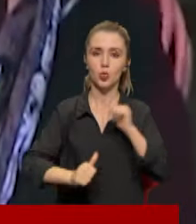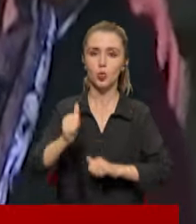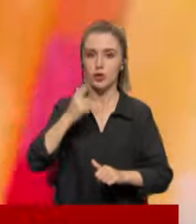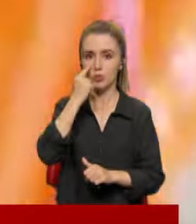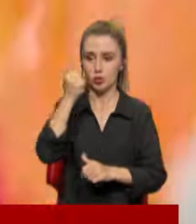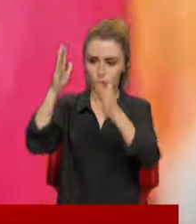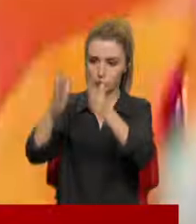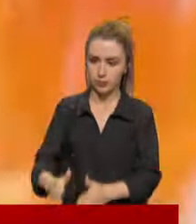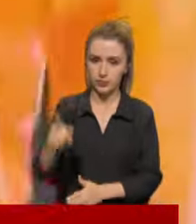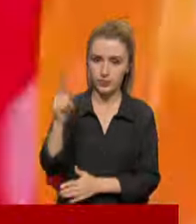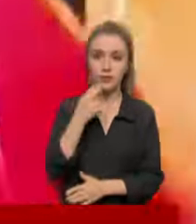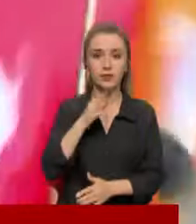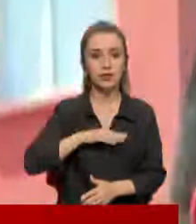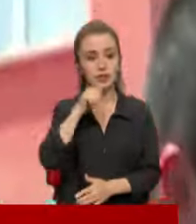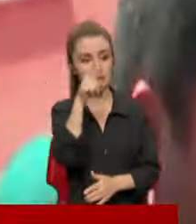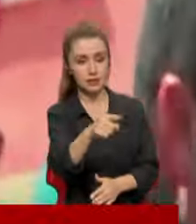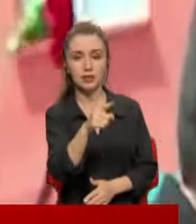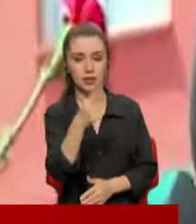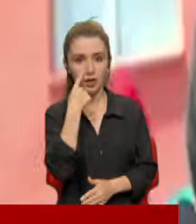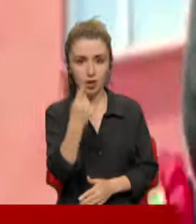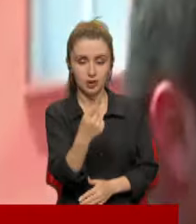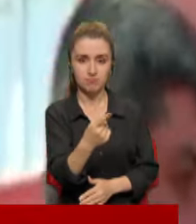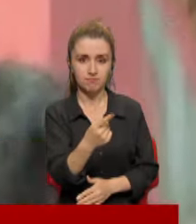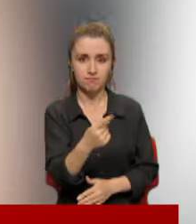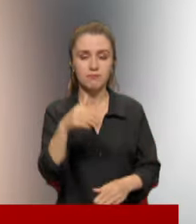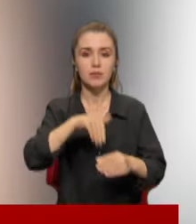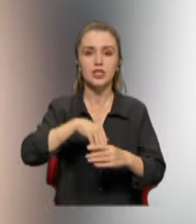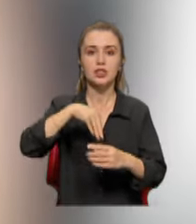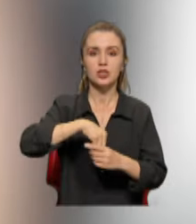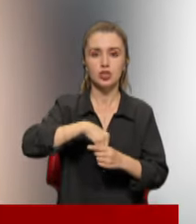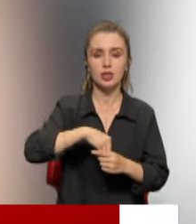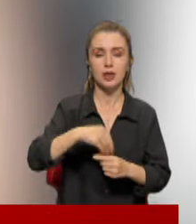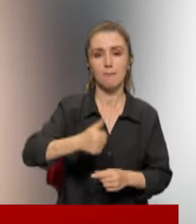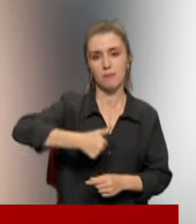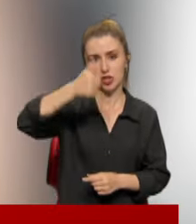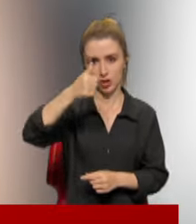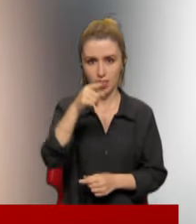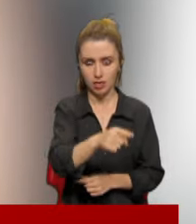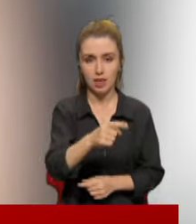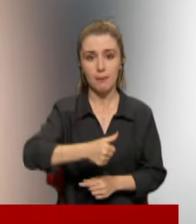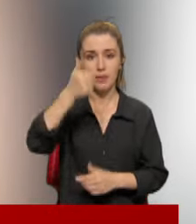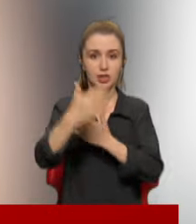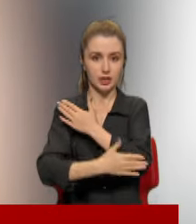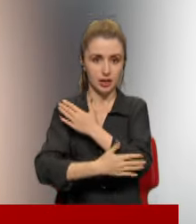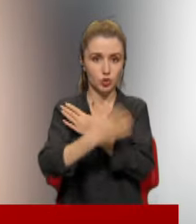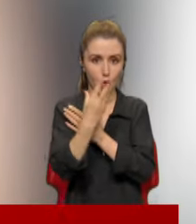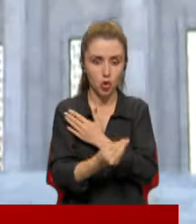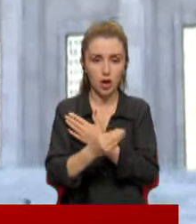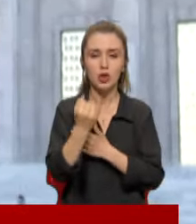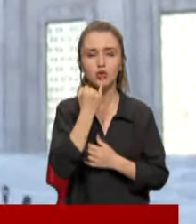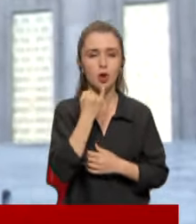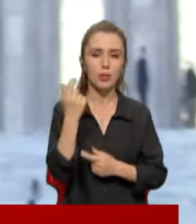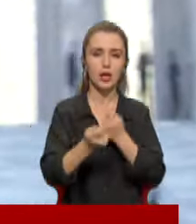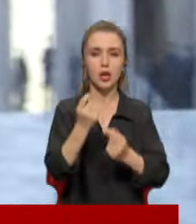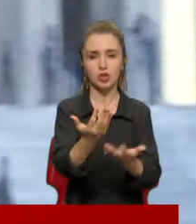Rektörü Necdet Ünü var. Kızı Münevver Şeyma Solmazgül'ün Meclis Destek Hizmetleri Başkanlığı'nda başkan yardımcısı olarak torpille